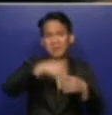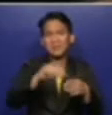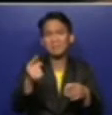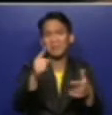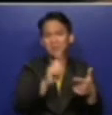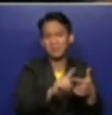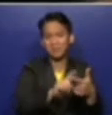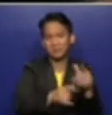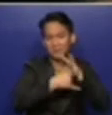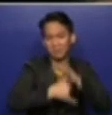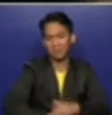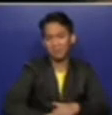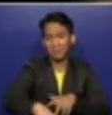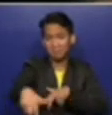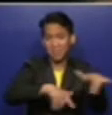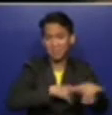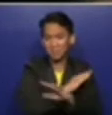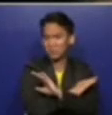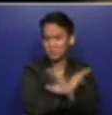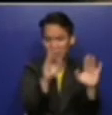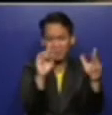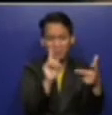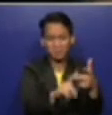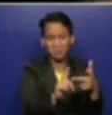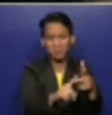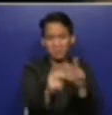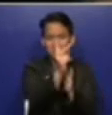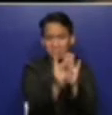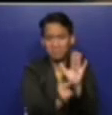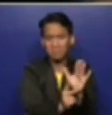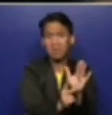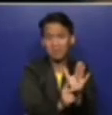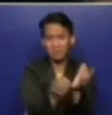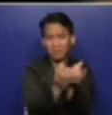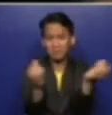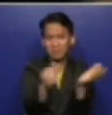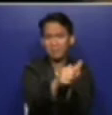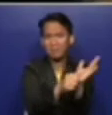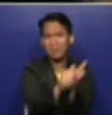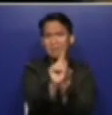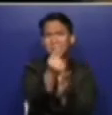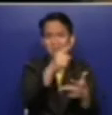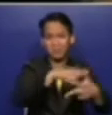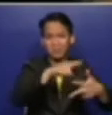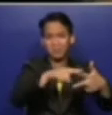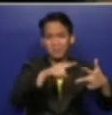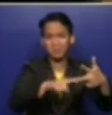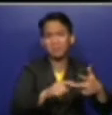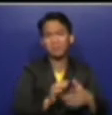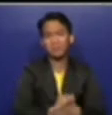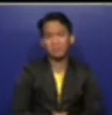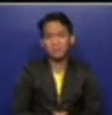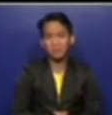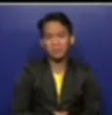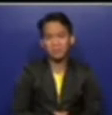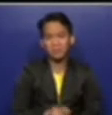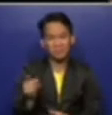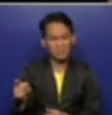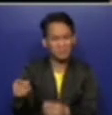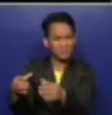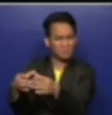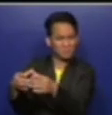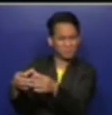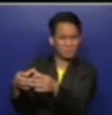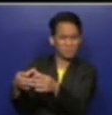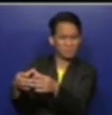แล้วก็ยกร่างรัฐธรรมนูญใหม่แต่ไอ้เวทีย่อยๆตรงนี้แหละครับแล้วป้ายที่มายกแทรกเนี่ยจะมี